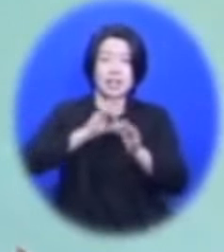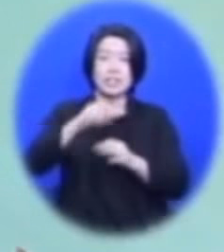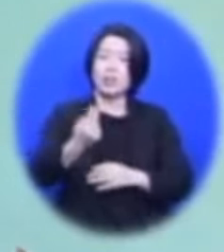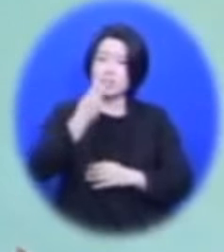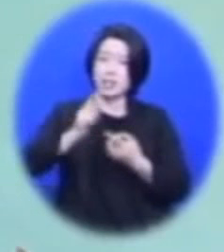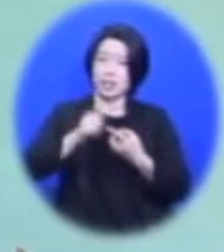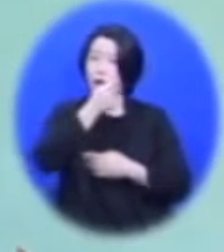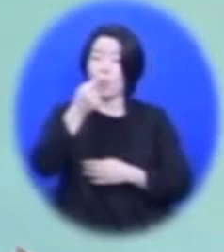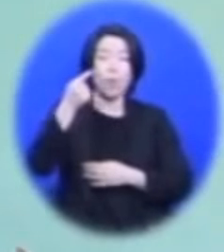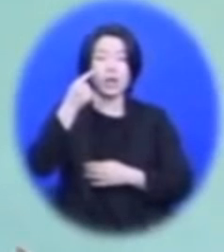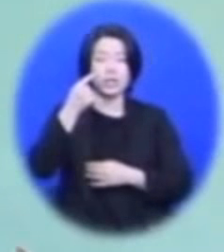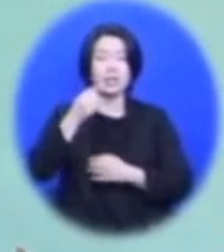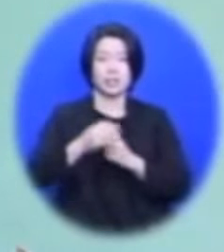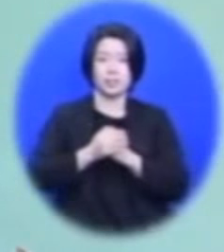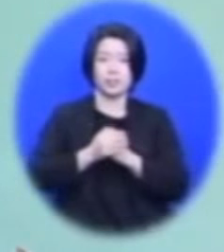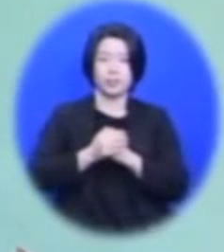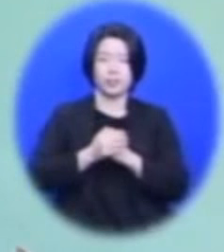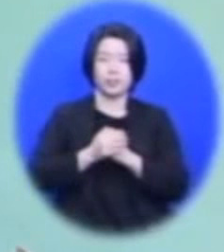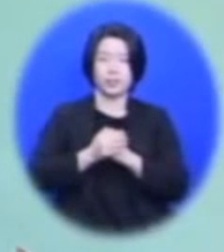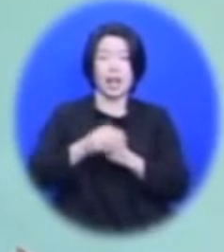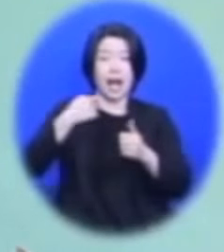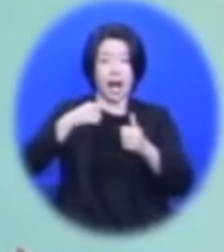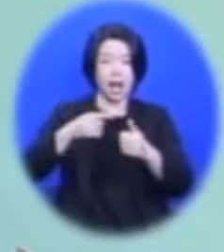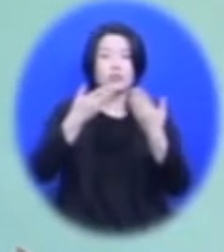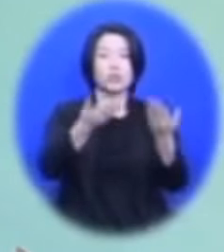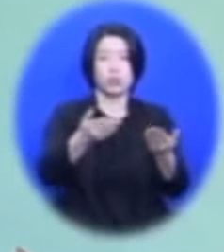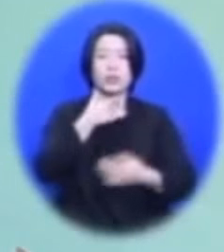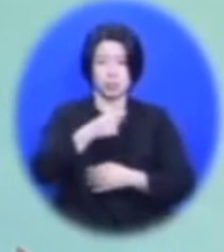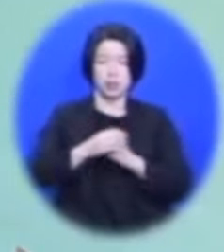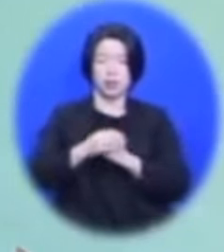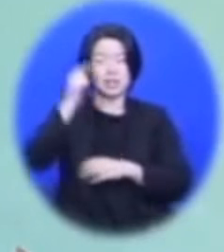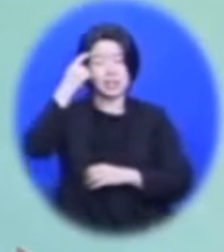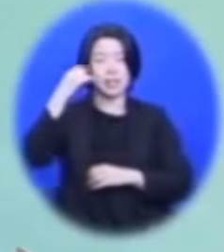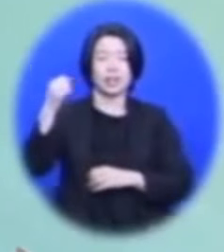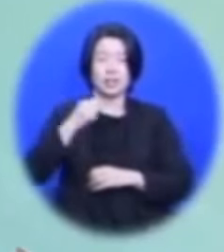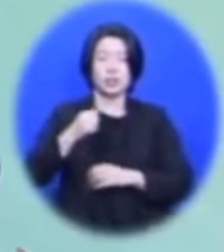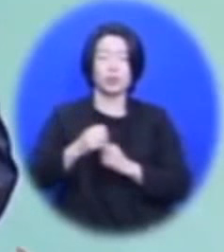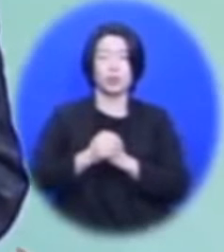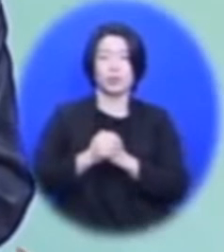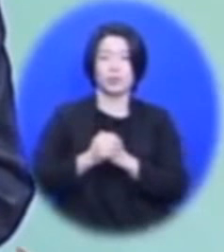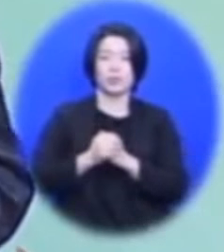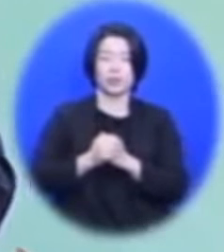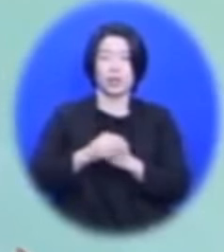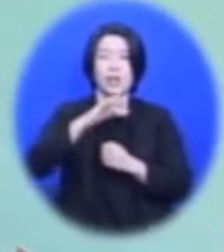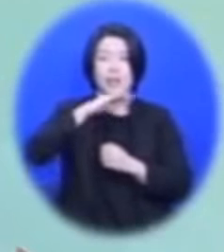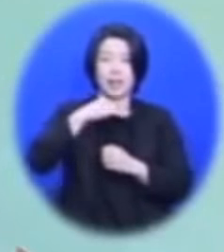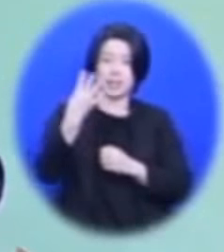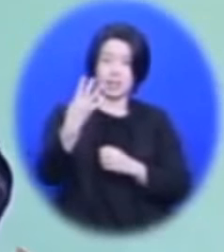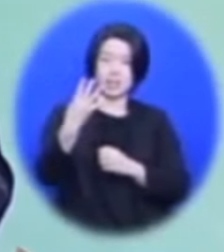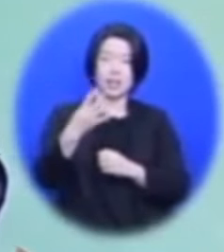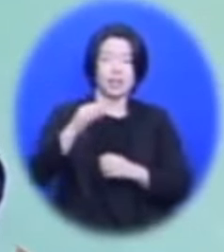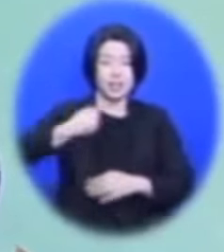확인을 좀 가르쳐야 되겠다 하는 생각을 하고 이제 4살 된 딸과